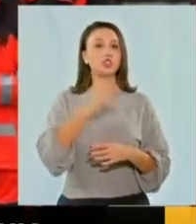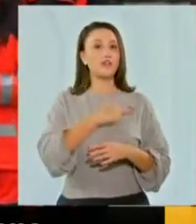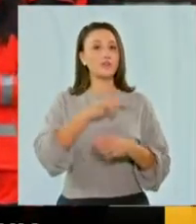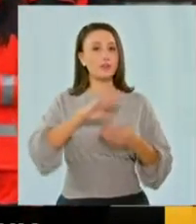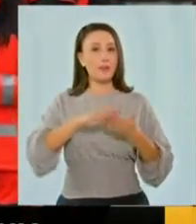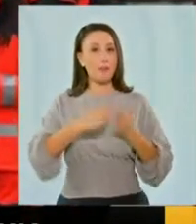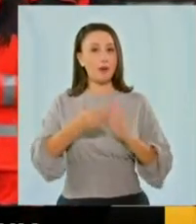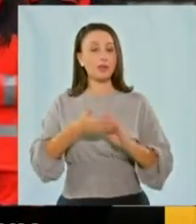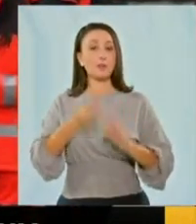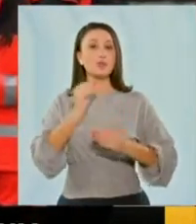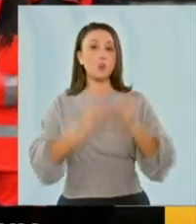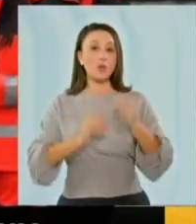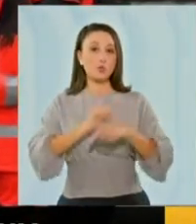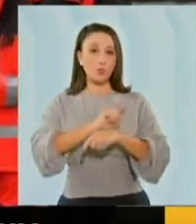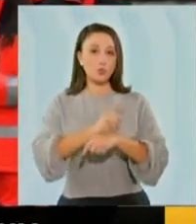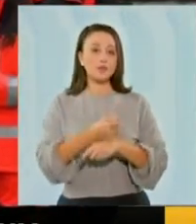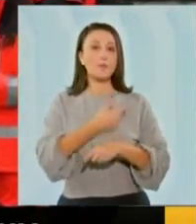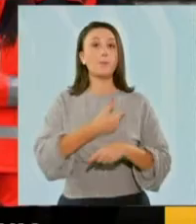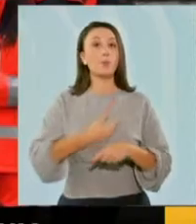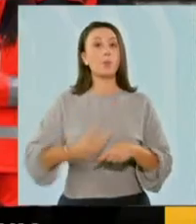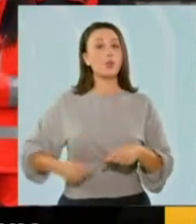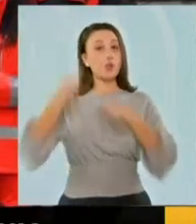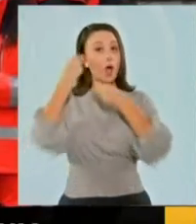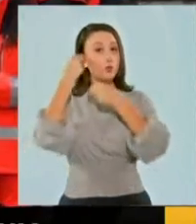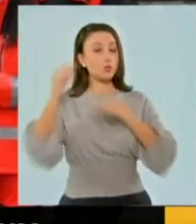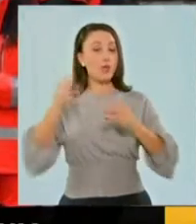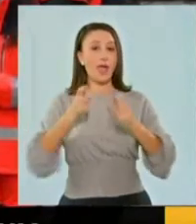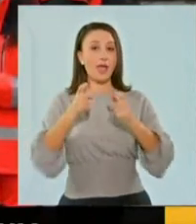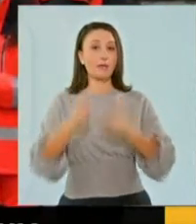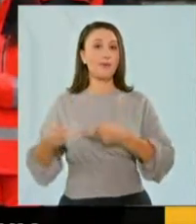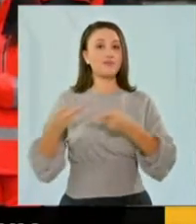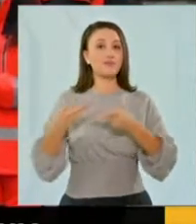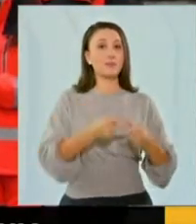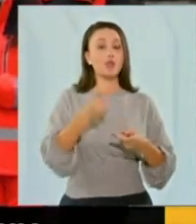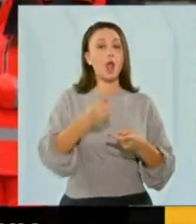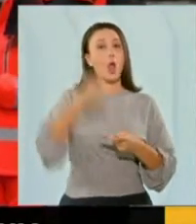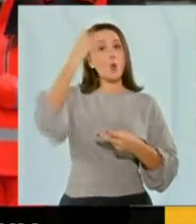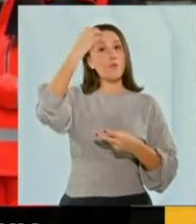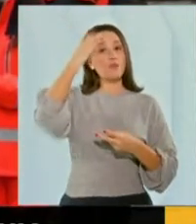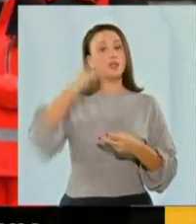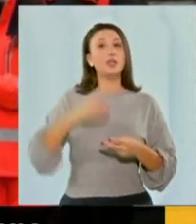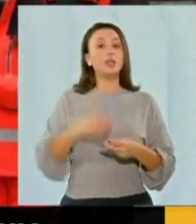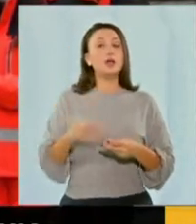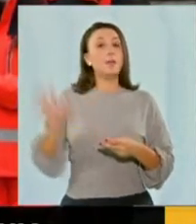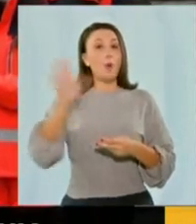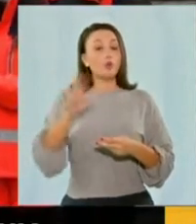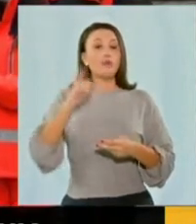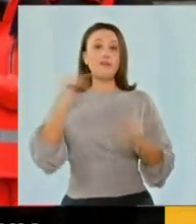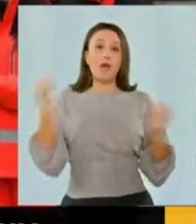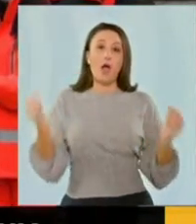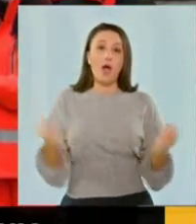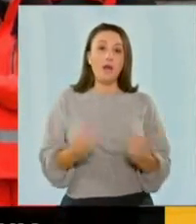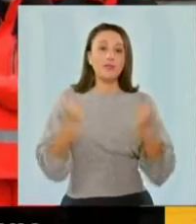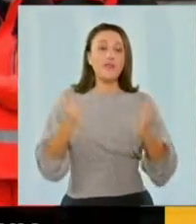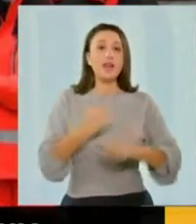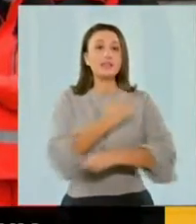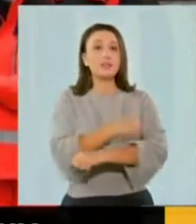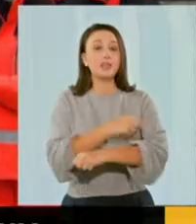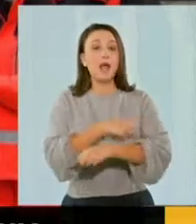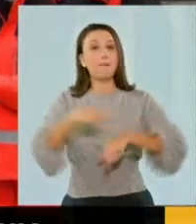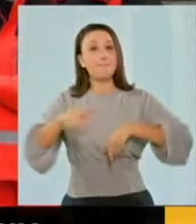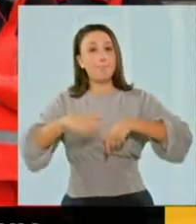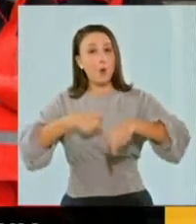situații de urgență București, a anunțat că echipa trimisă din partea guvernului de la Chișinău va activa la Spitalul Modular Lețcani. De asemenea,